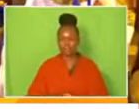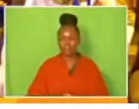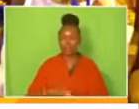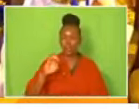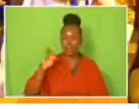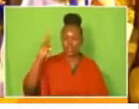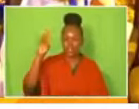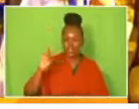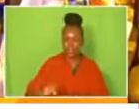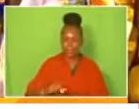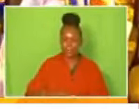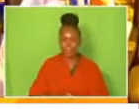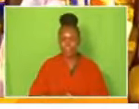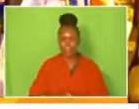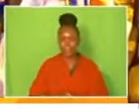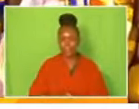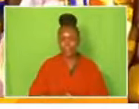ODM.